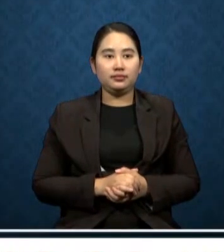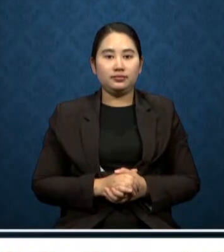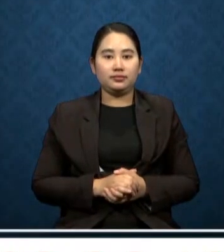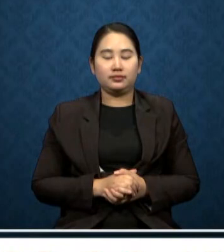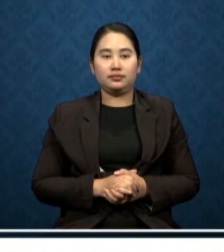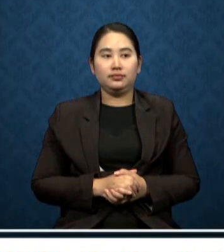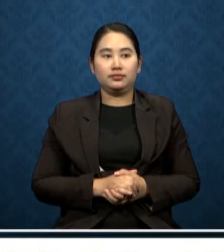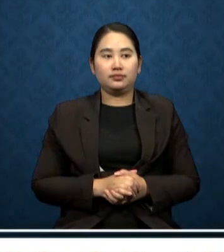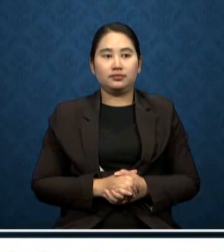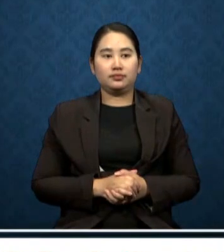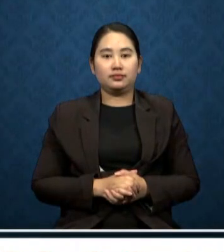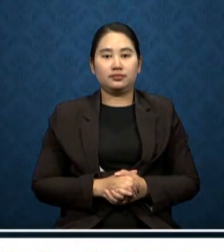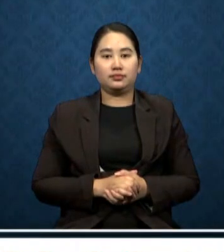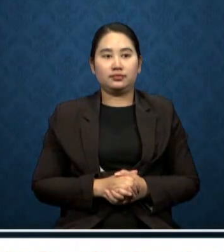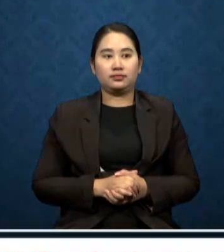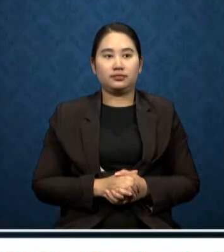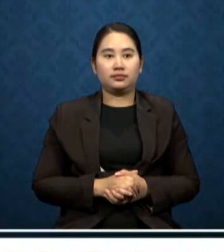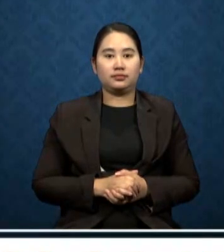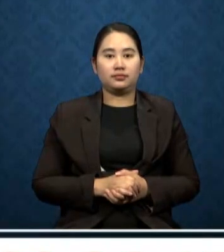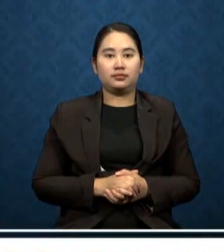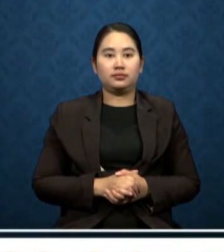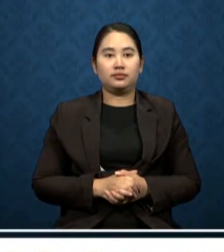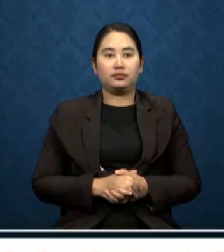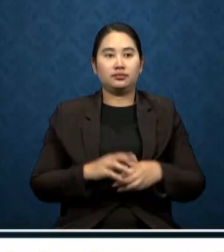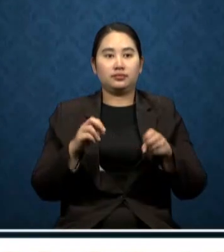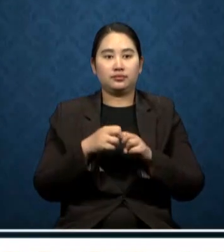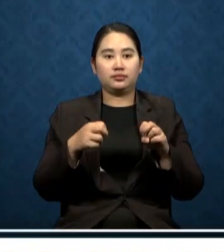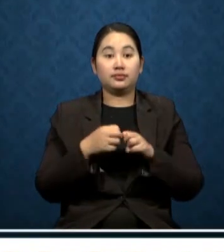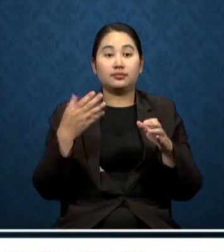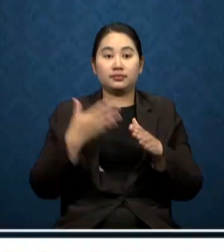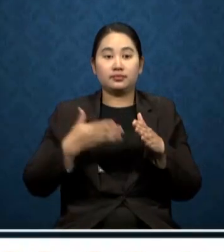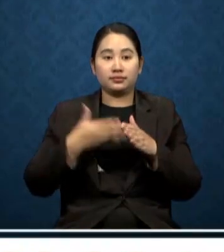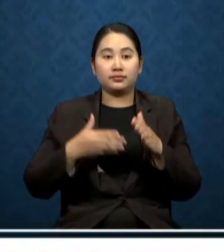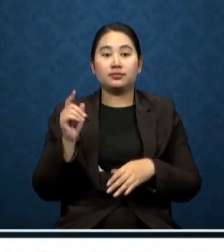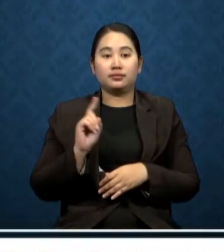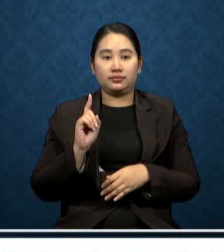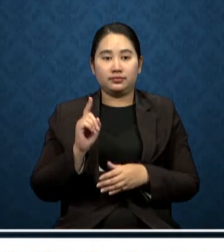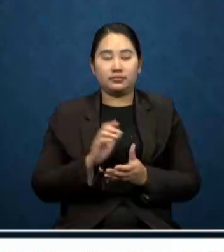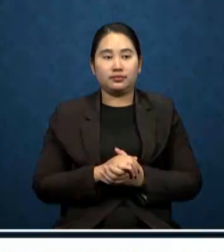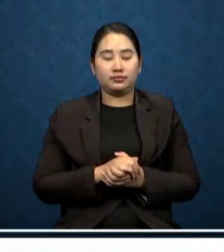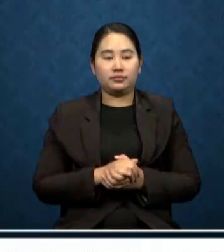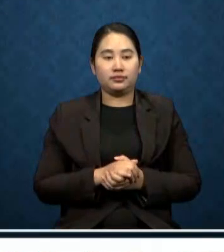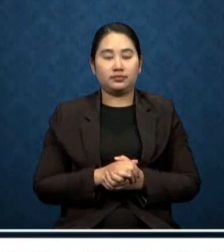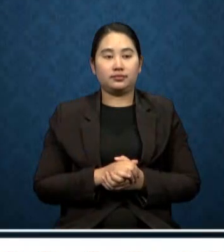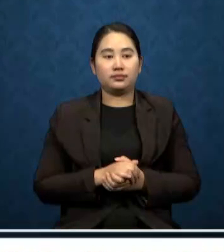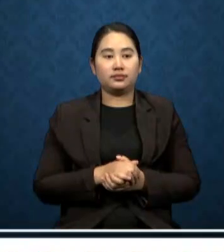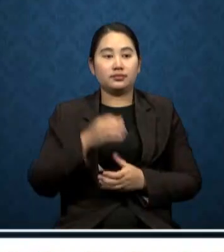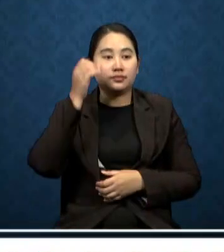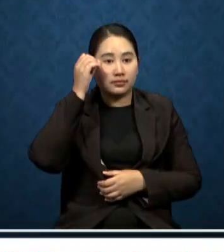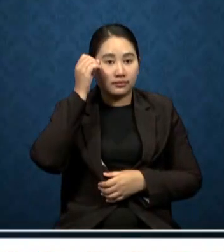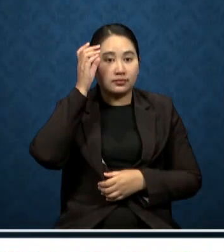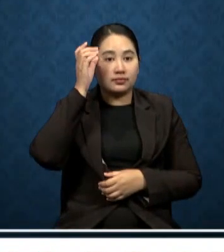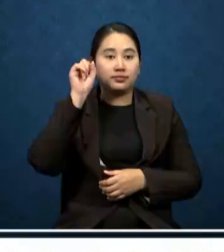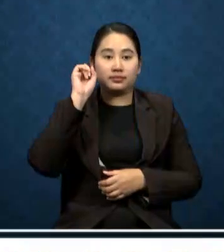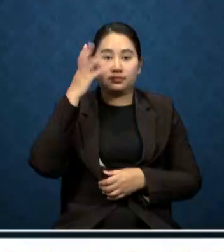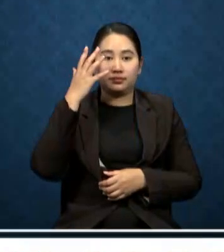ี่ผมเรีนแลวทั้ง 3 ชุข้อมูล กได้ปัหาอุศั์มาดันี้ประการแรกกเรื่องขาดพบรคำเข้ใจ เขียว